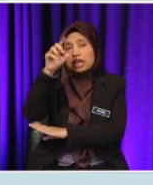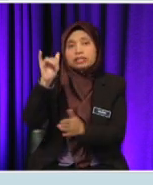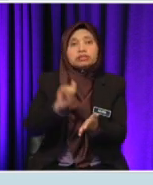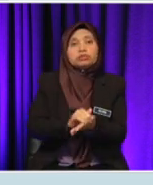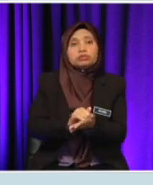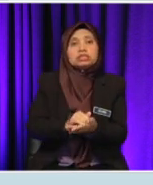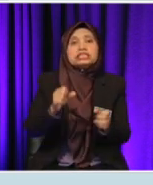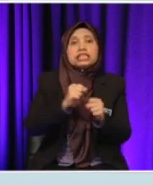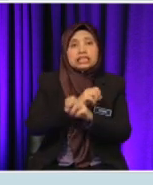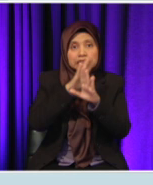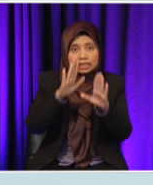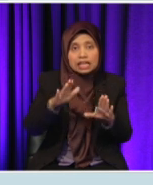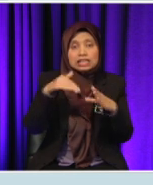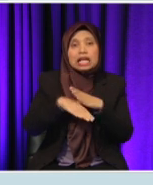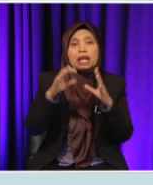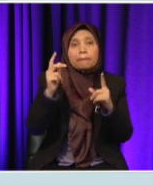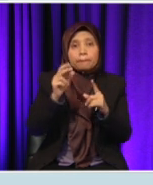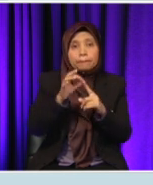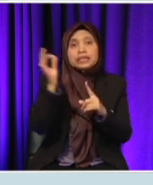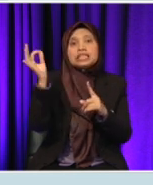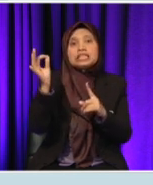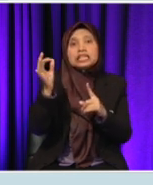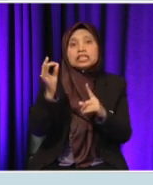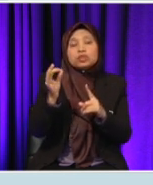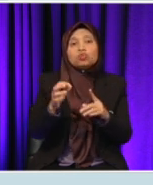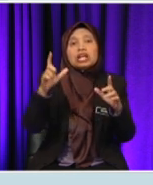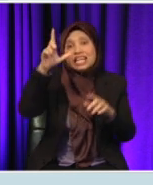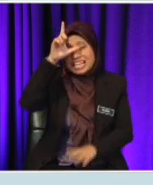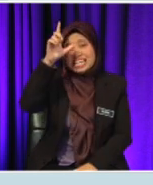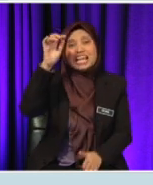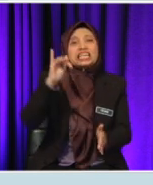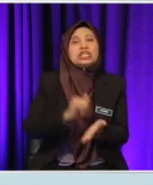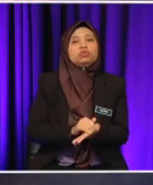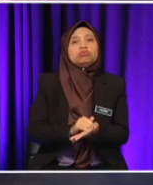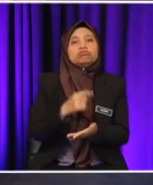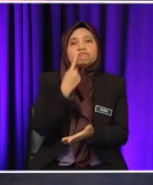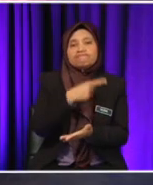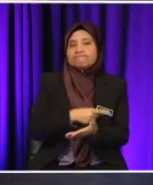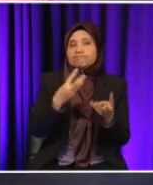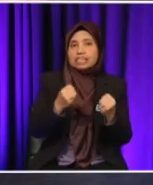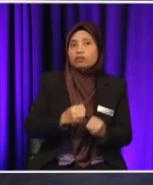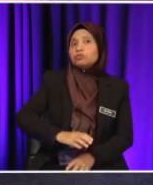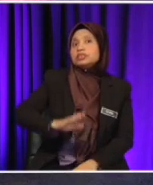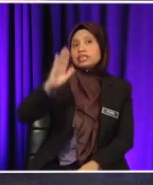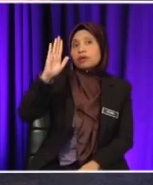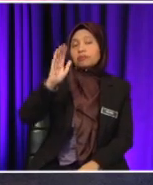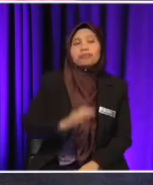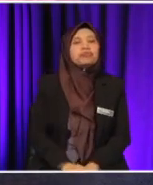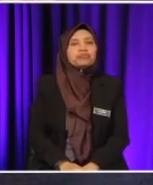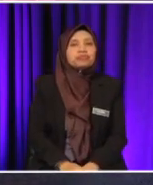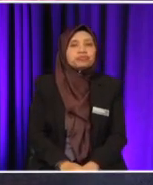dinyatakan dalam petikan lelaki itu ada sesuatu yang ingin menjawab Oke